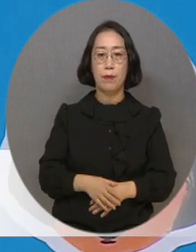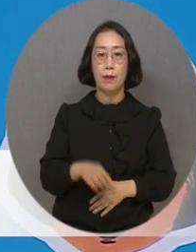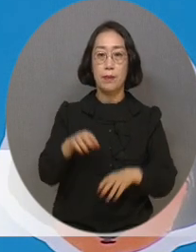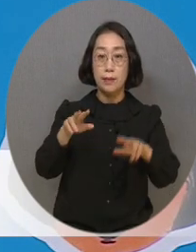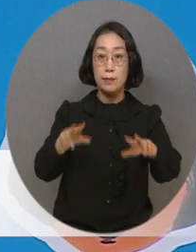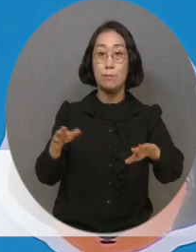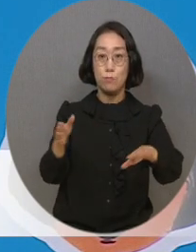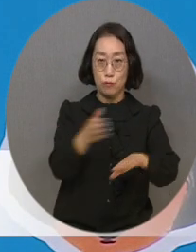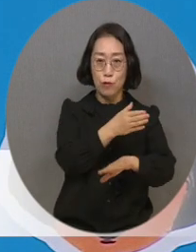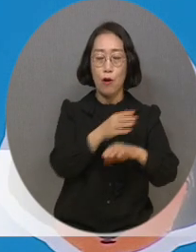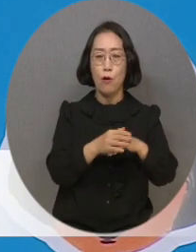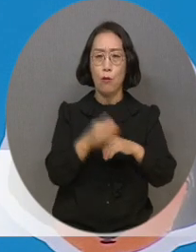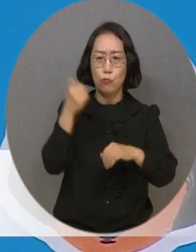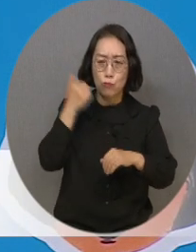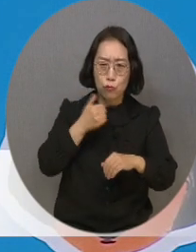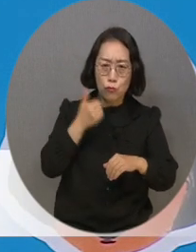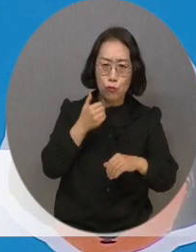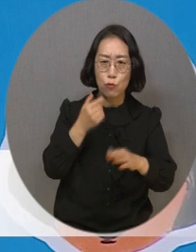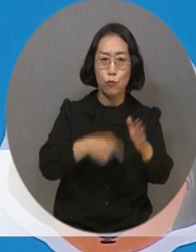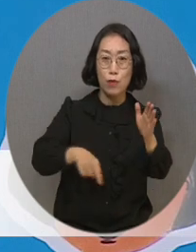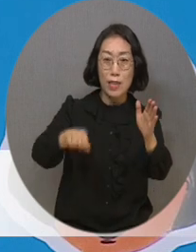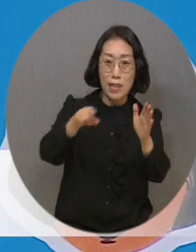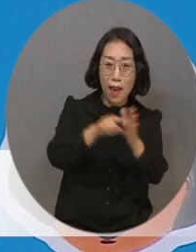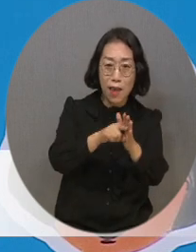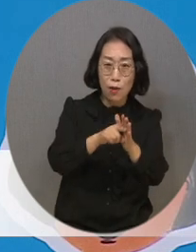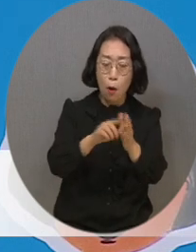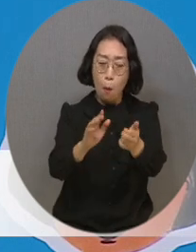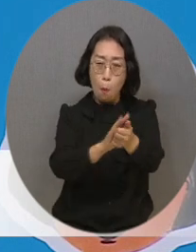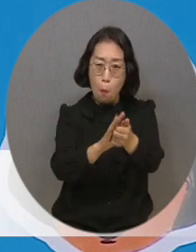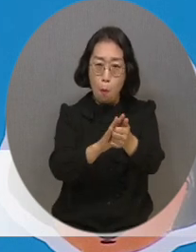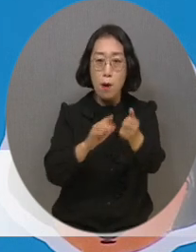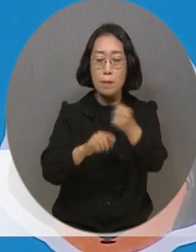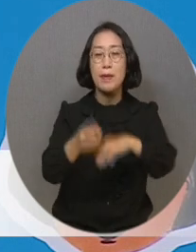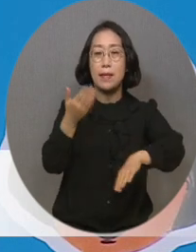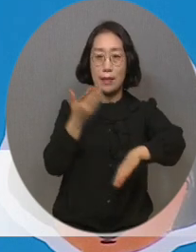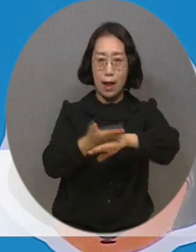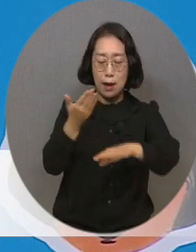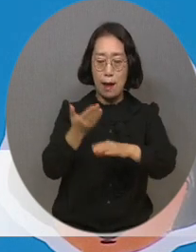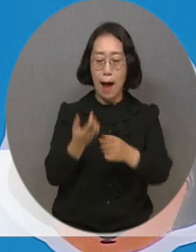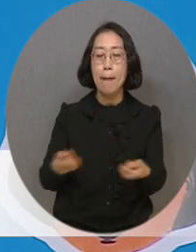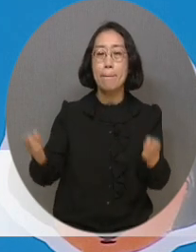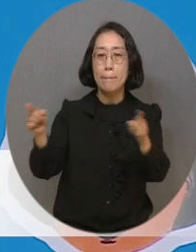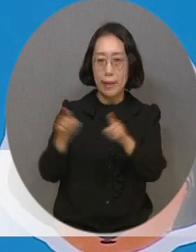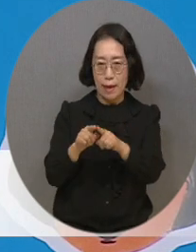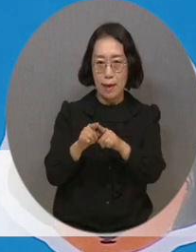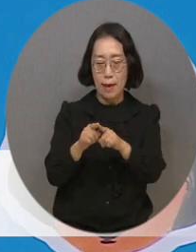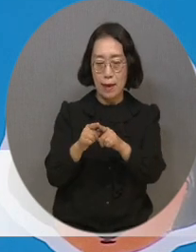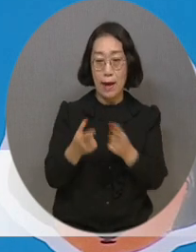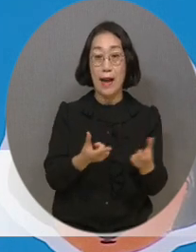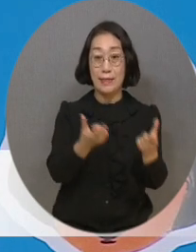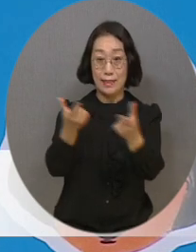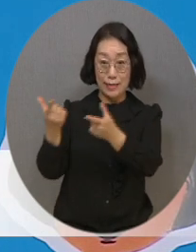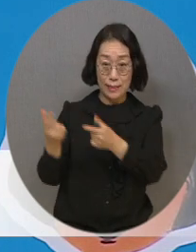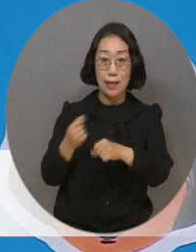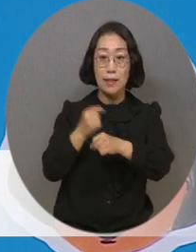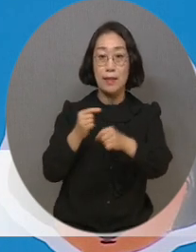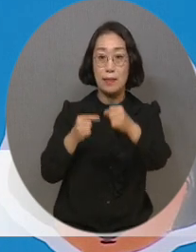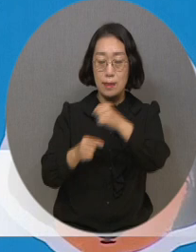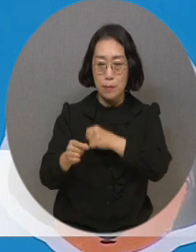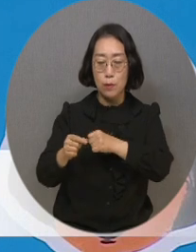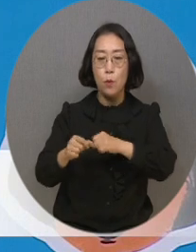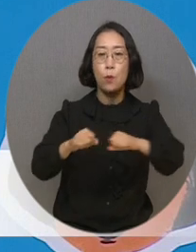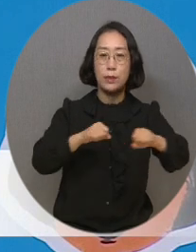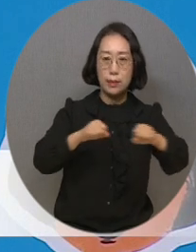이제는 누구를 위한다는 for의 개념을 넘어서서 함께한다는 with의 개념으로